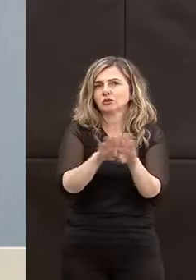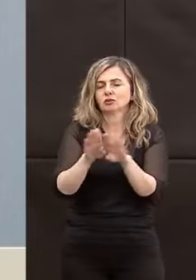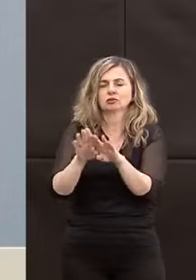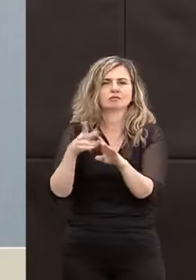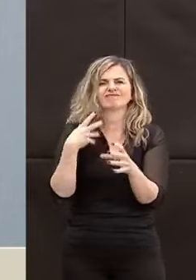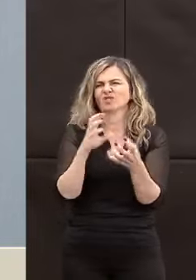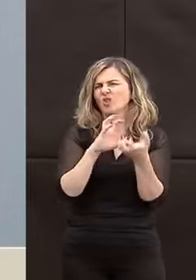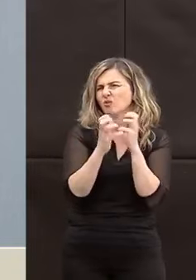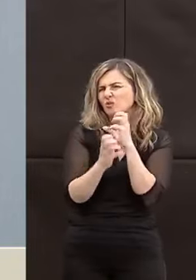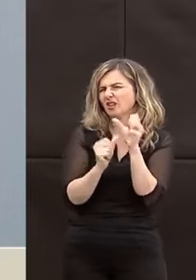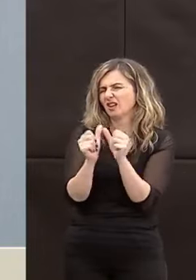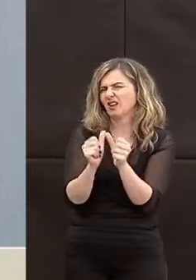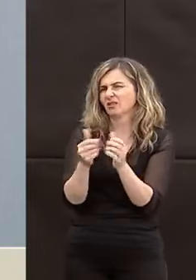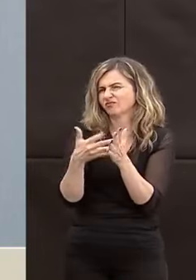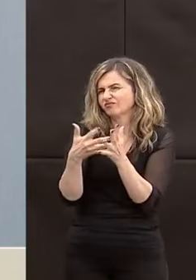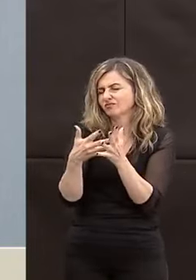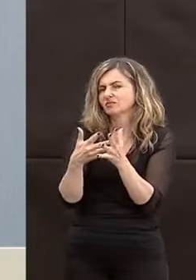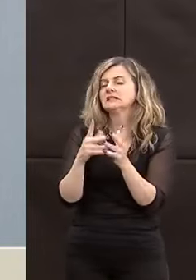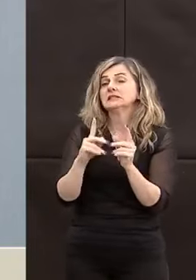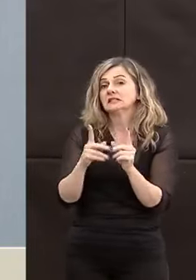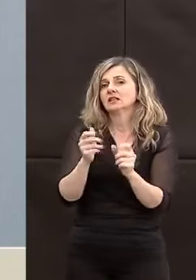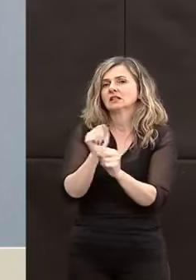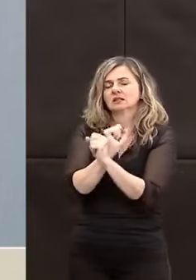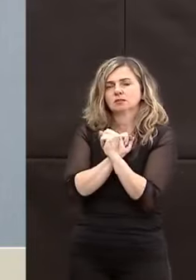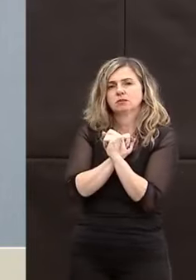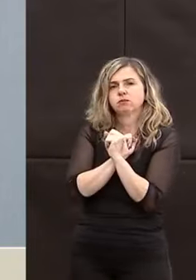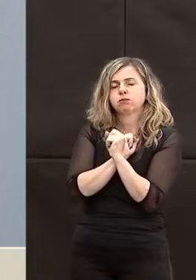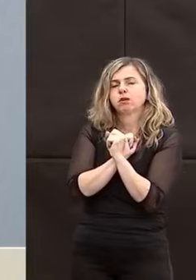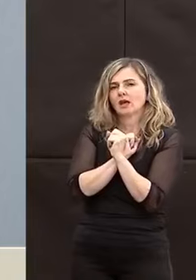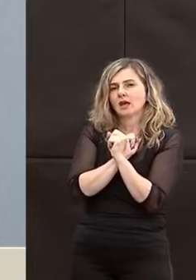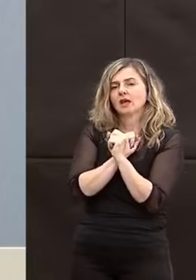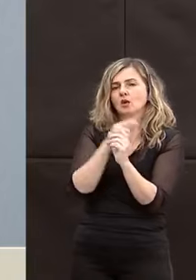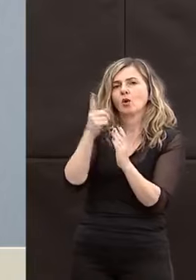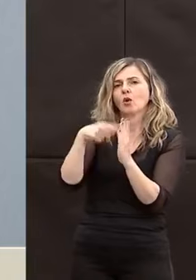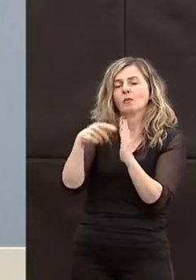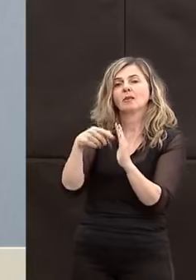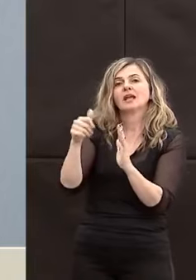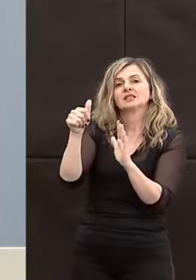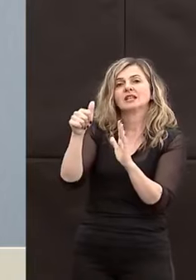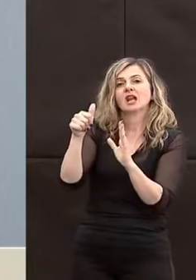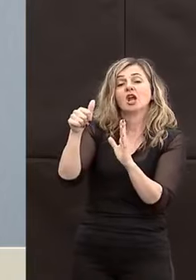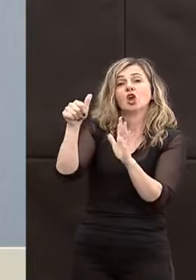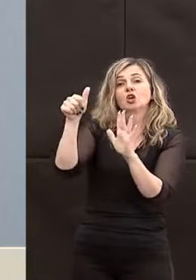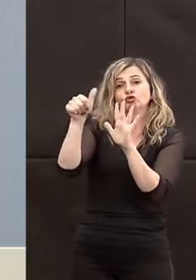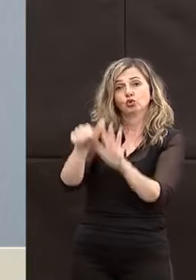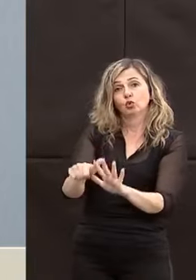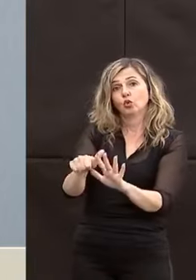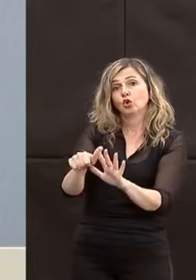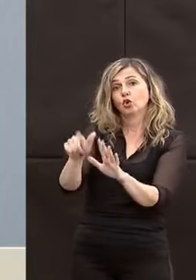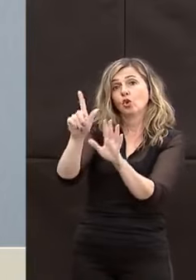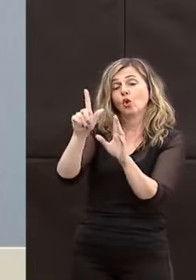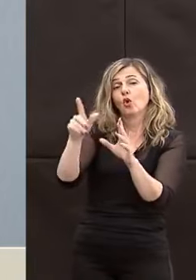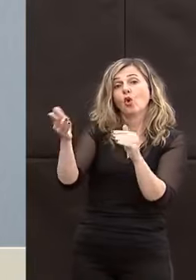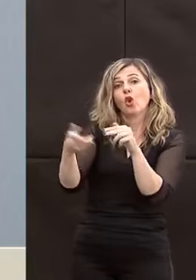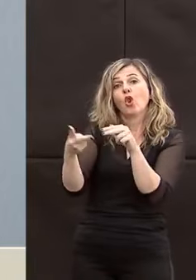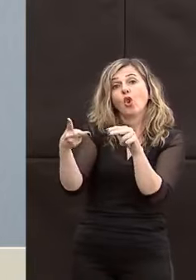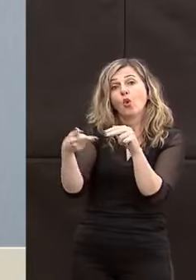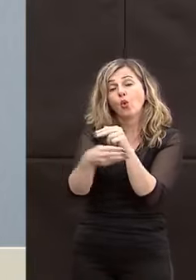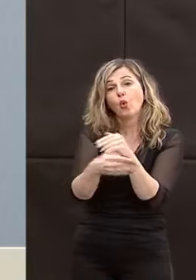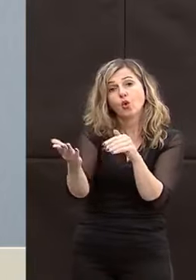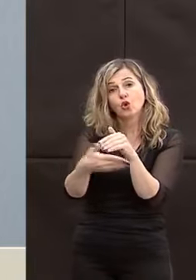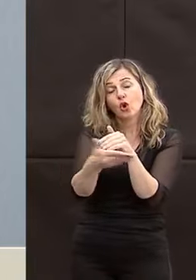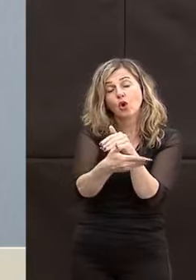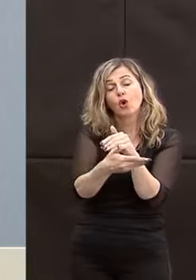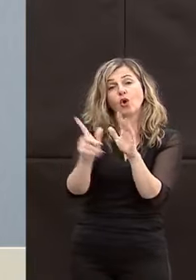complicato io spero che per il mese di giugno barra luglio si possa se non